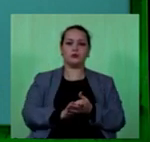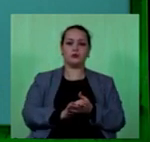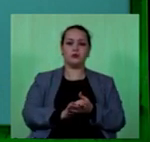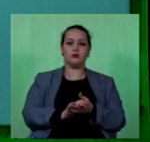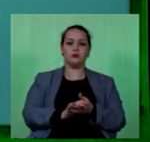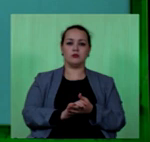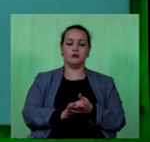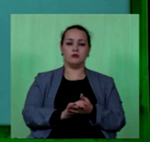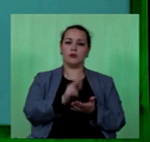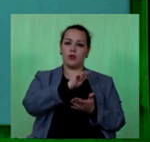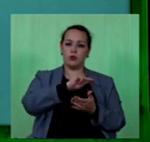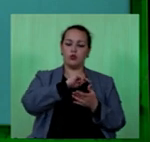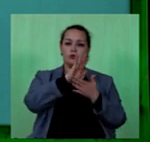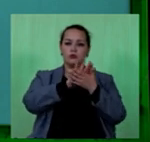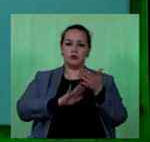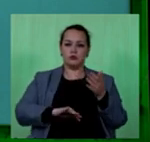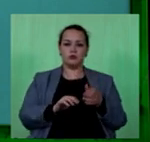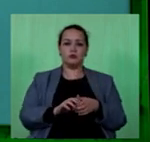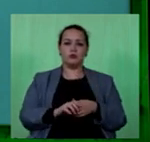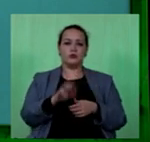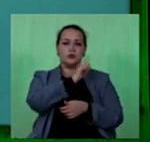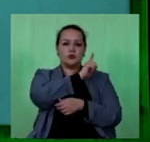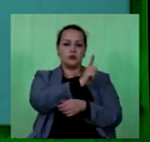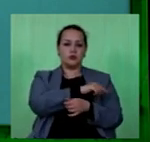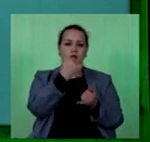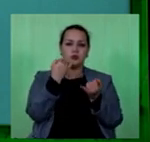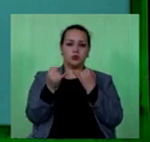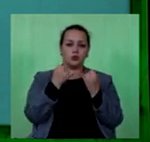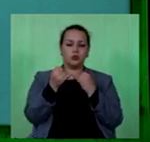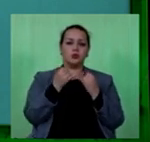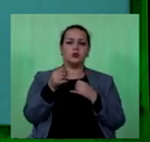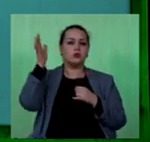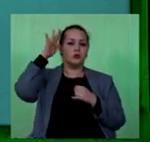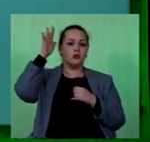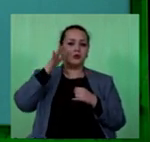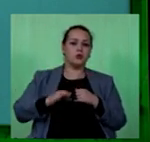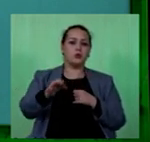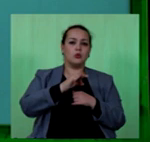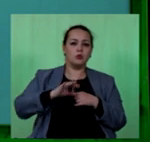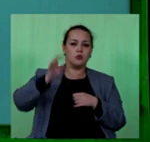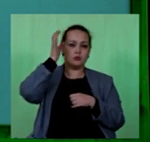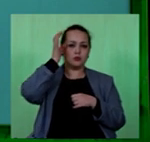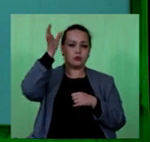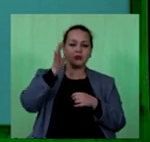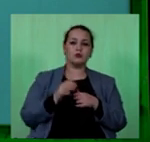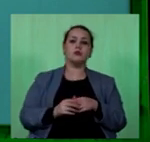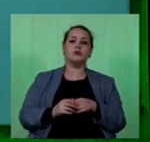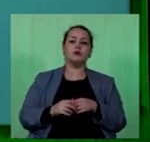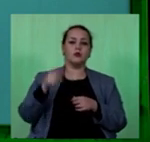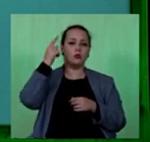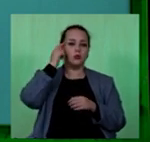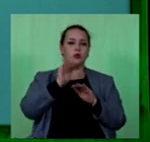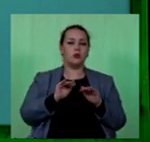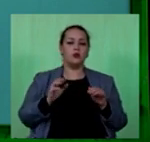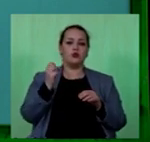работаем дальше сильно и желтое озеро умная так подумали ребята